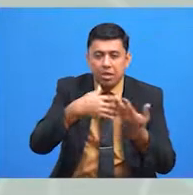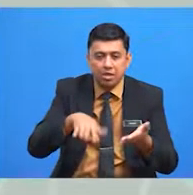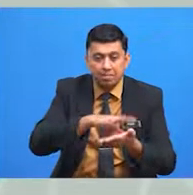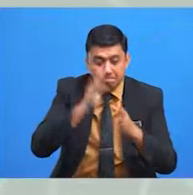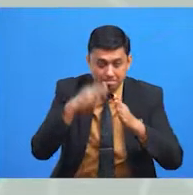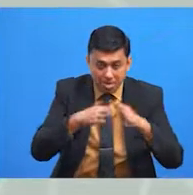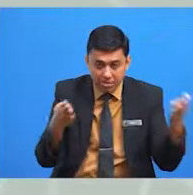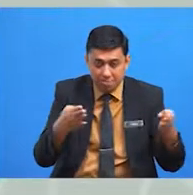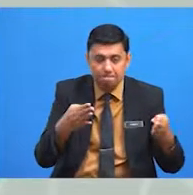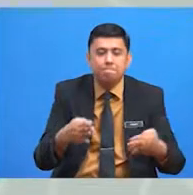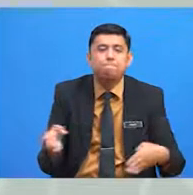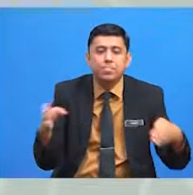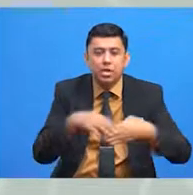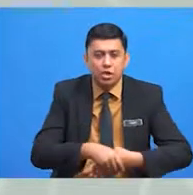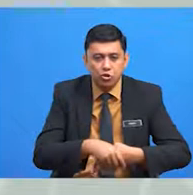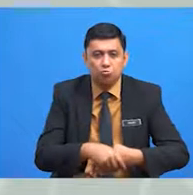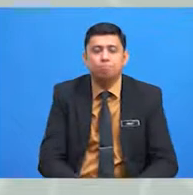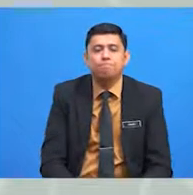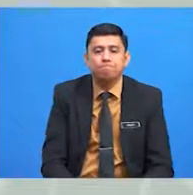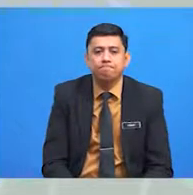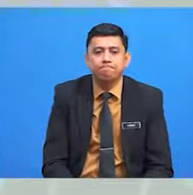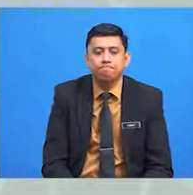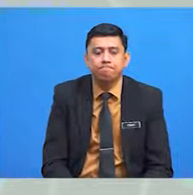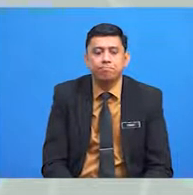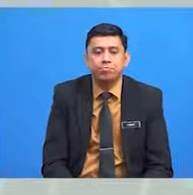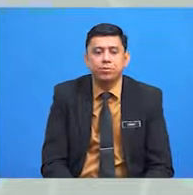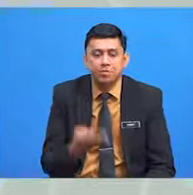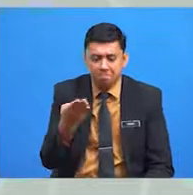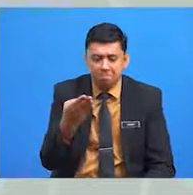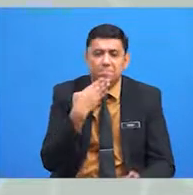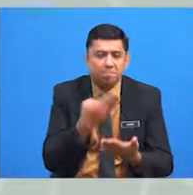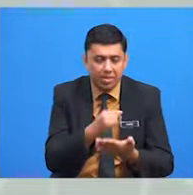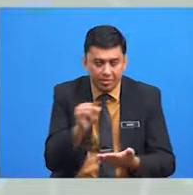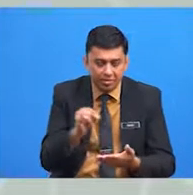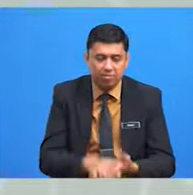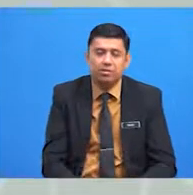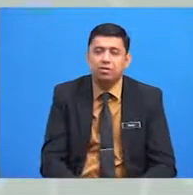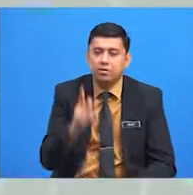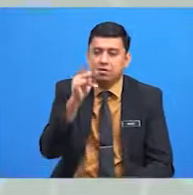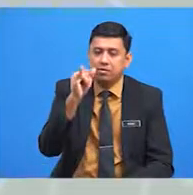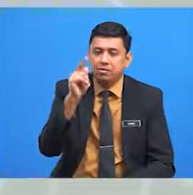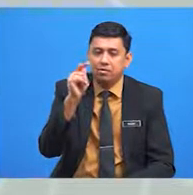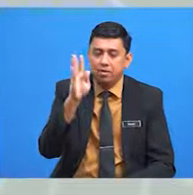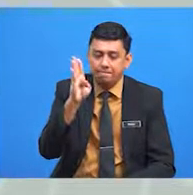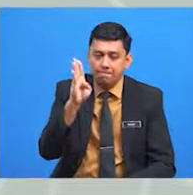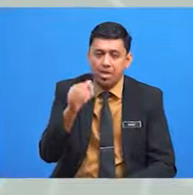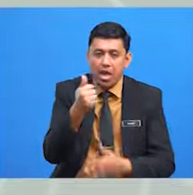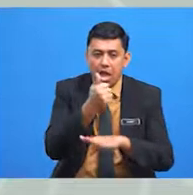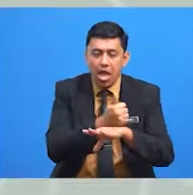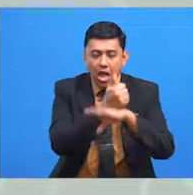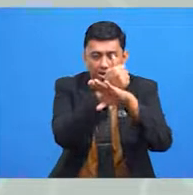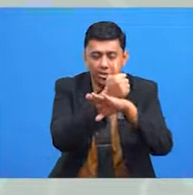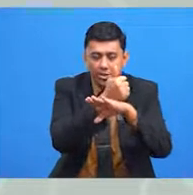dengan memberikan pengenalan sendiri. Beliau juga membaiki kitab adat segala raja-raja Melayu